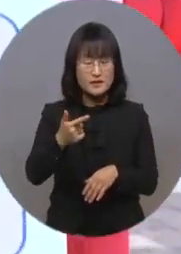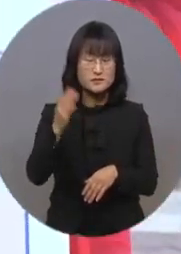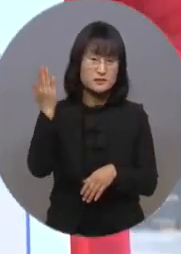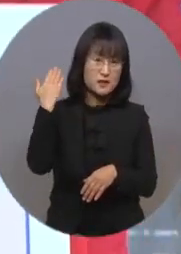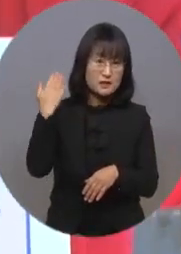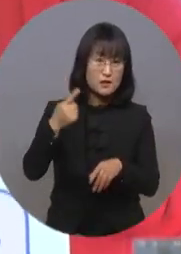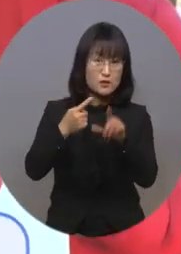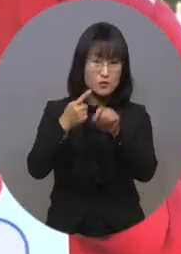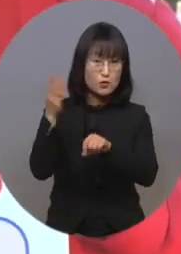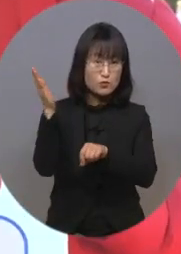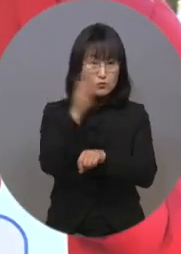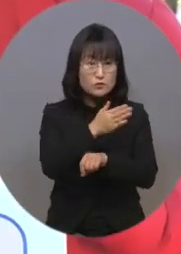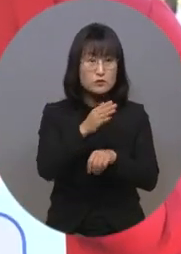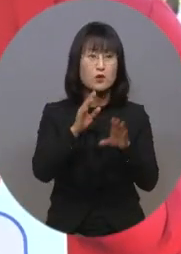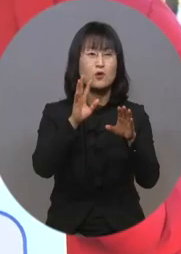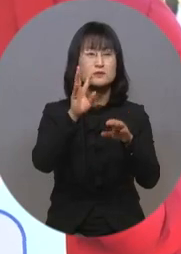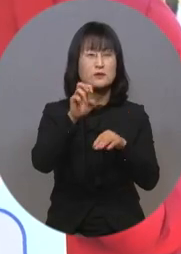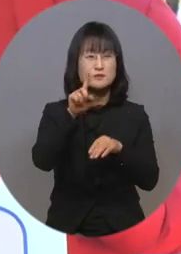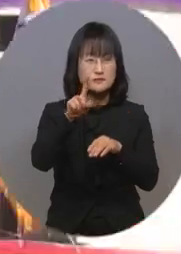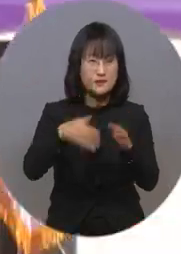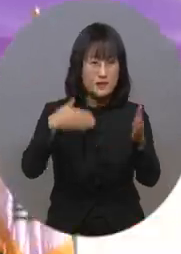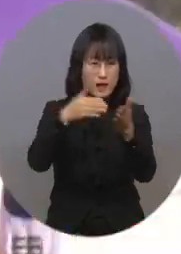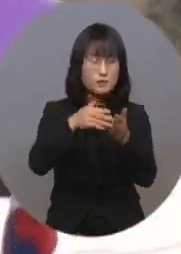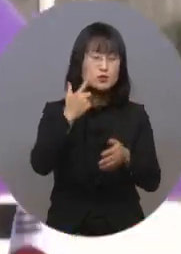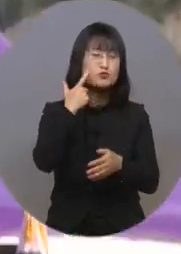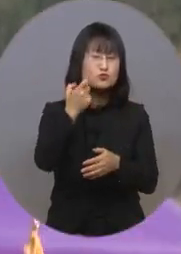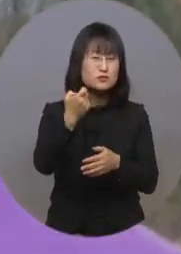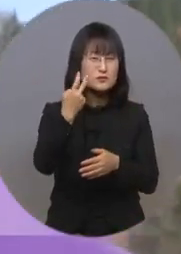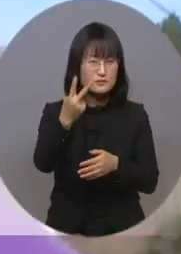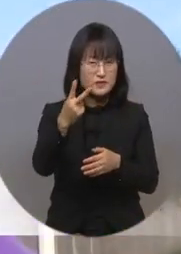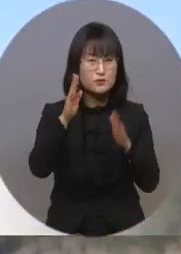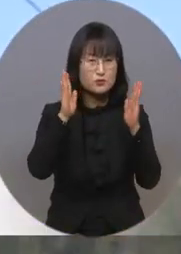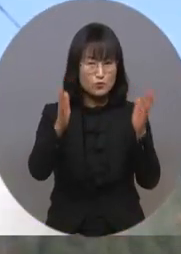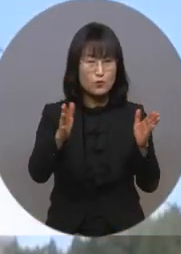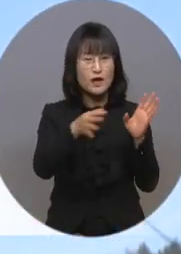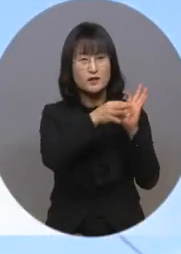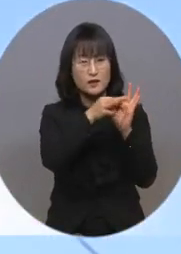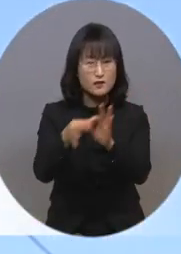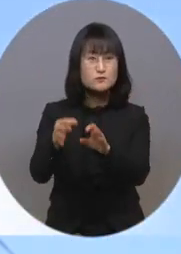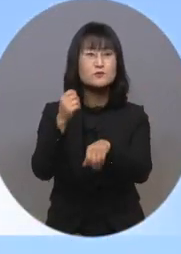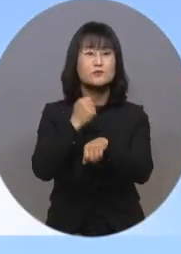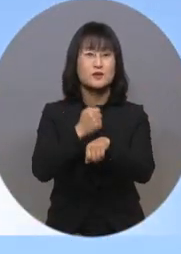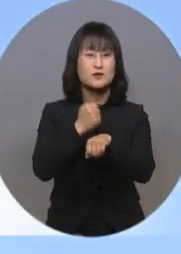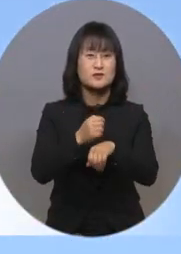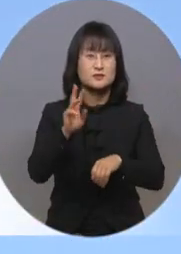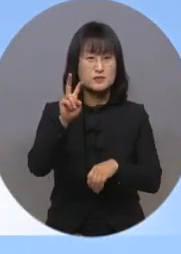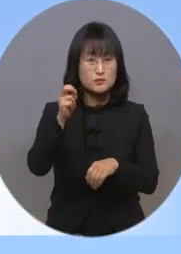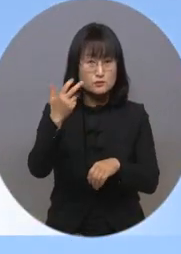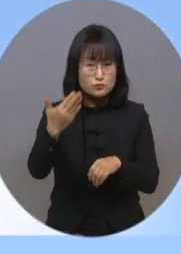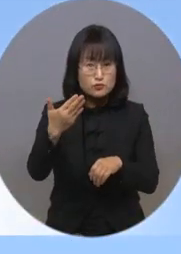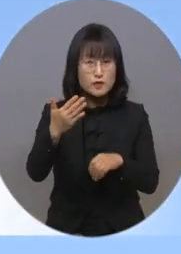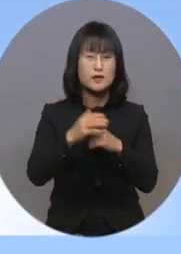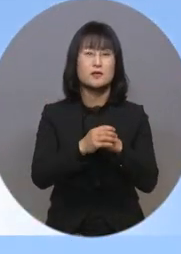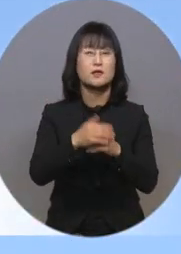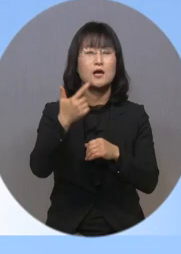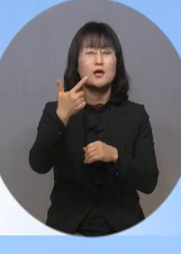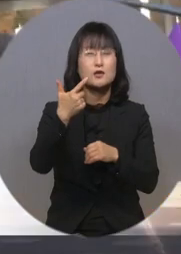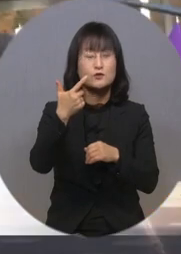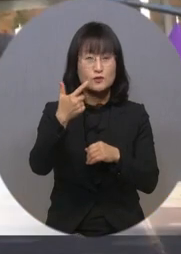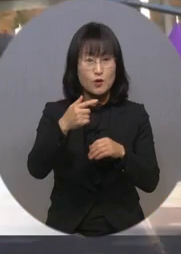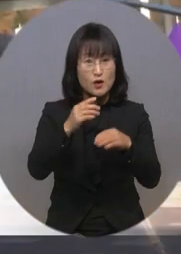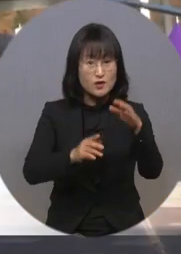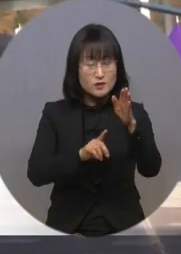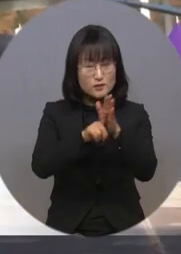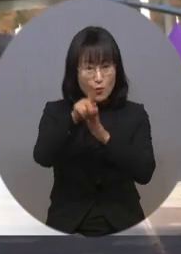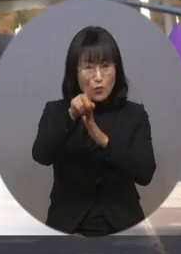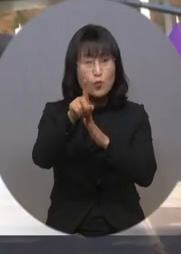31일까지 62일간 이어지며 전남은 지난달 29일 기준 614억 4,400만원이 모여